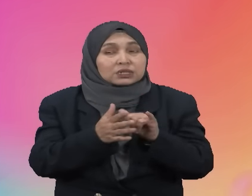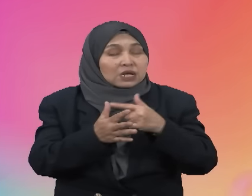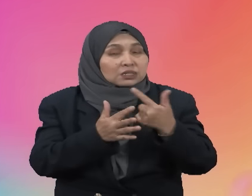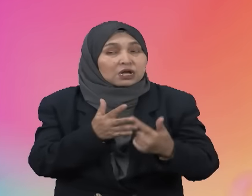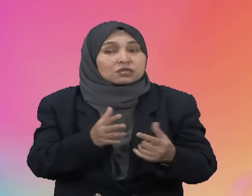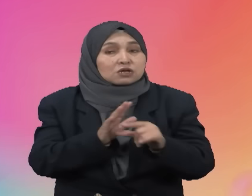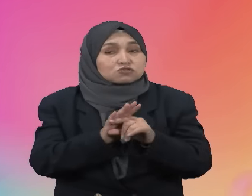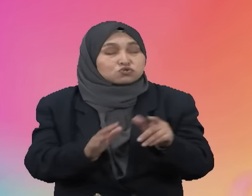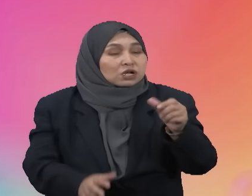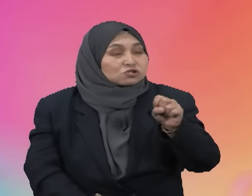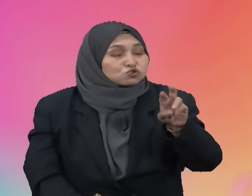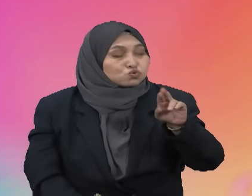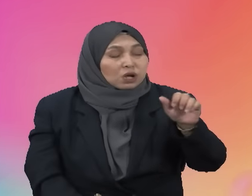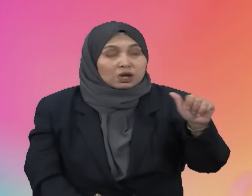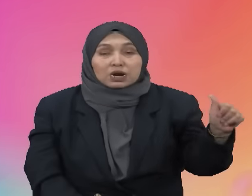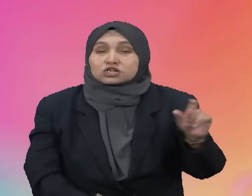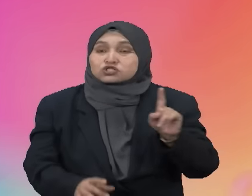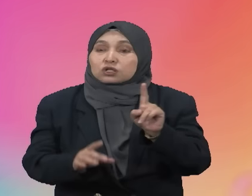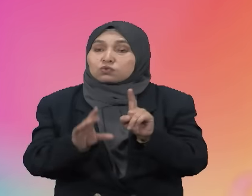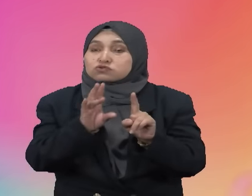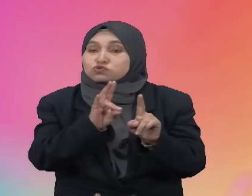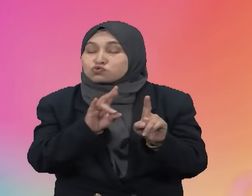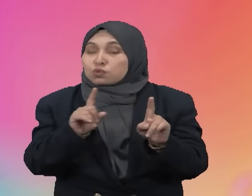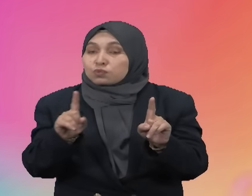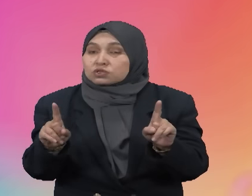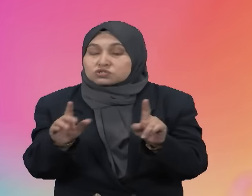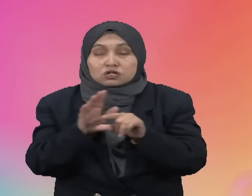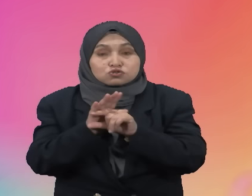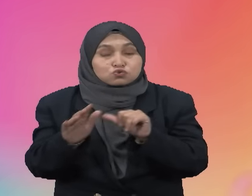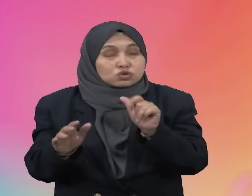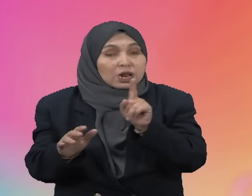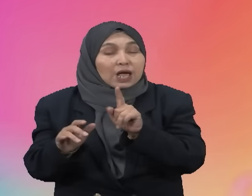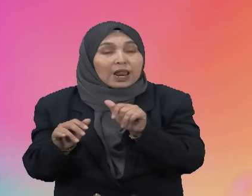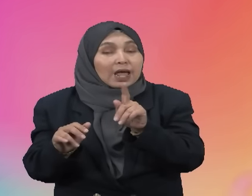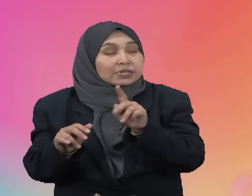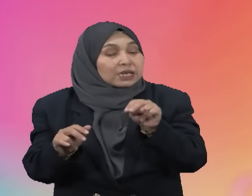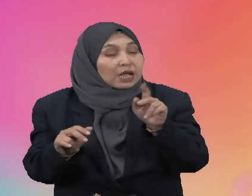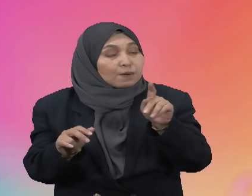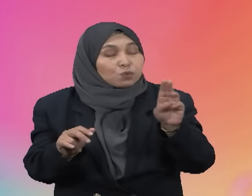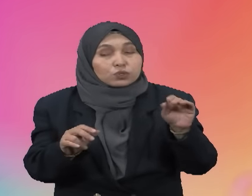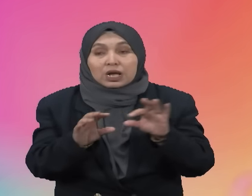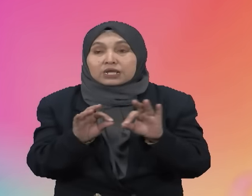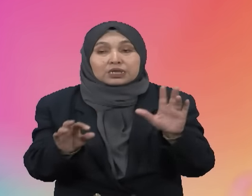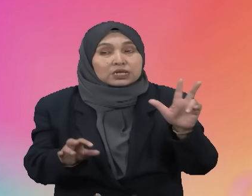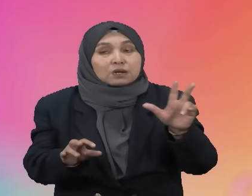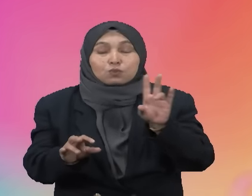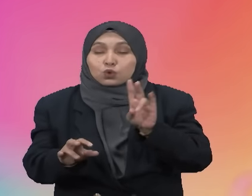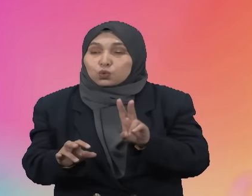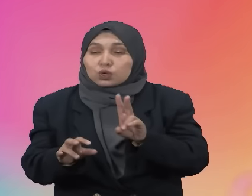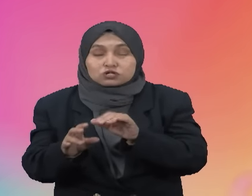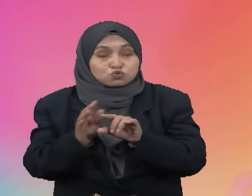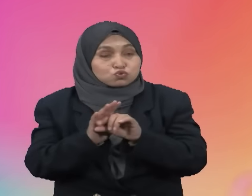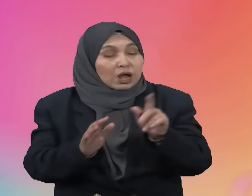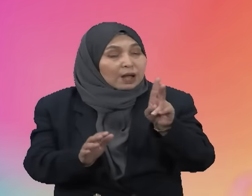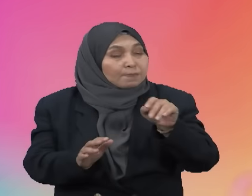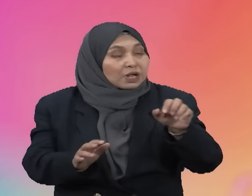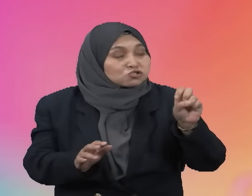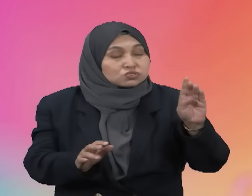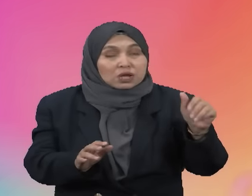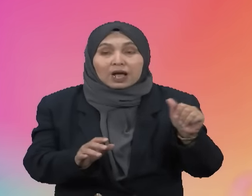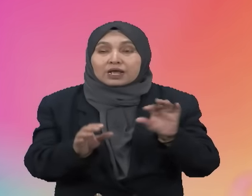surah Ash-Shu'ara ayat yang ke-171, surah Al-Ankabut pada ayat yang ke-32, surah Abasa ayat